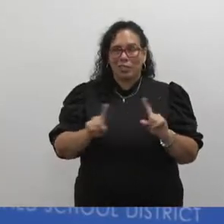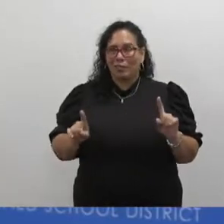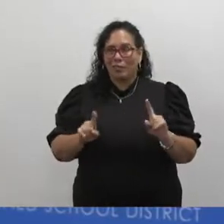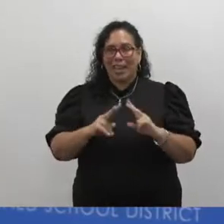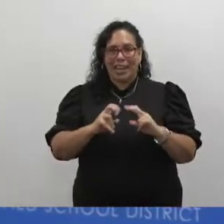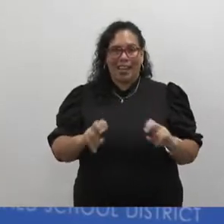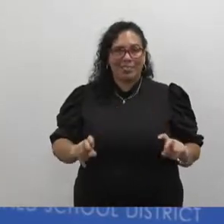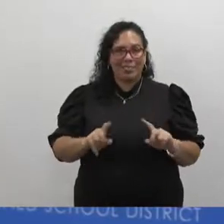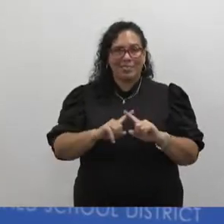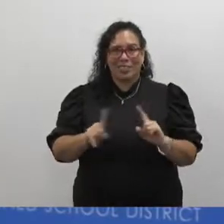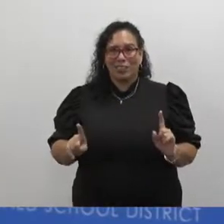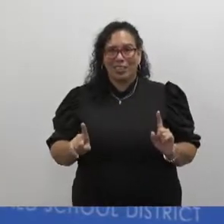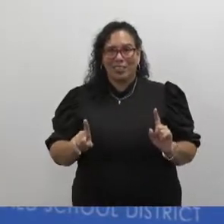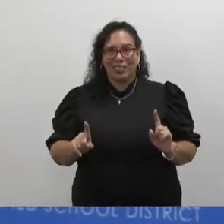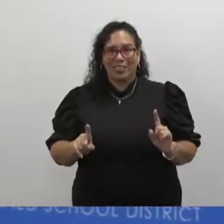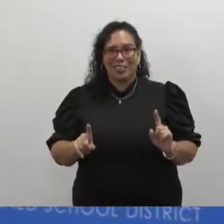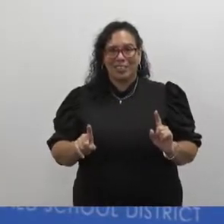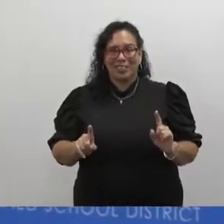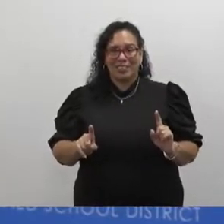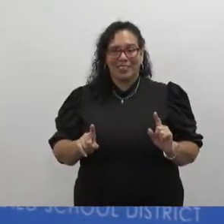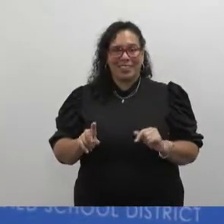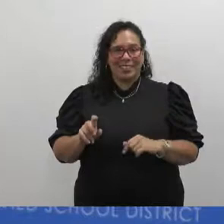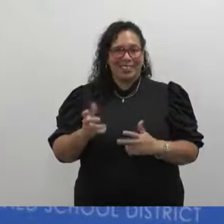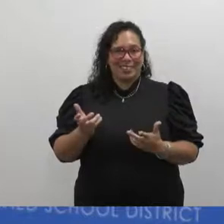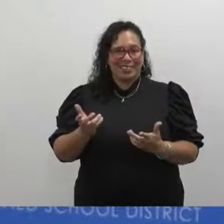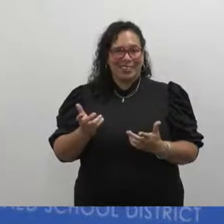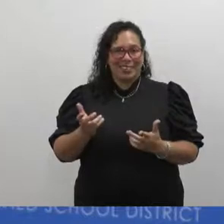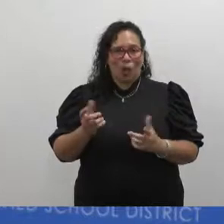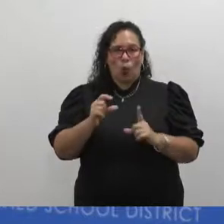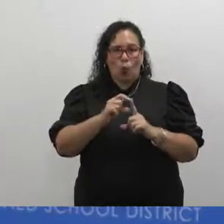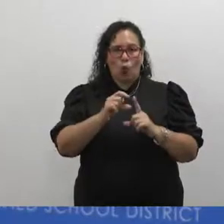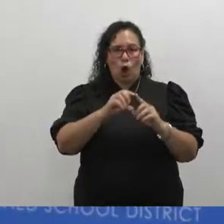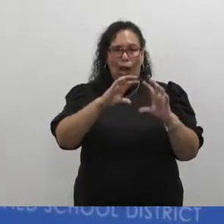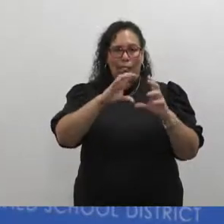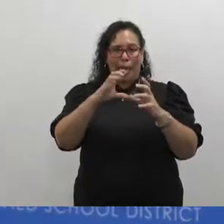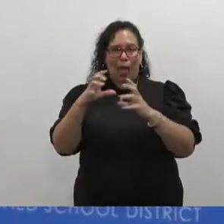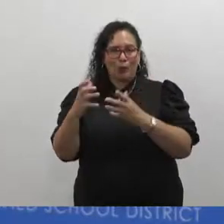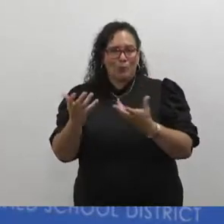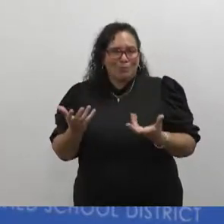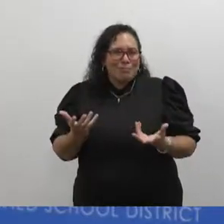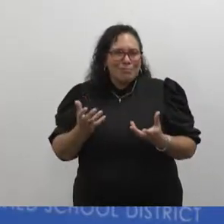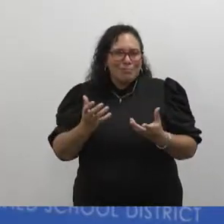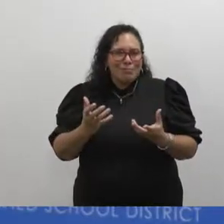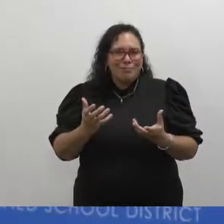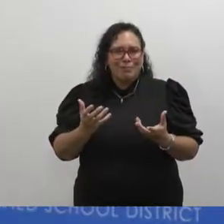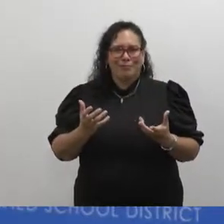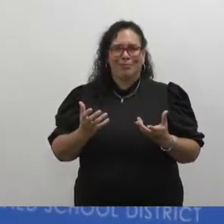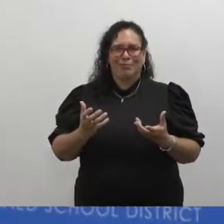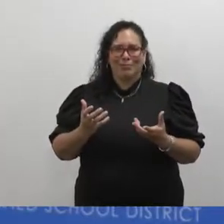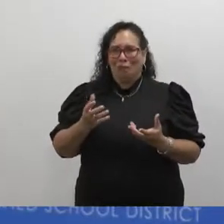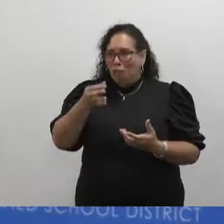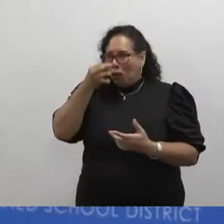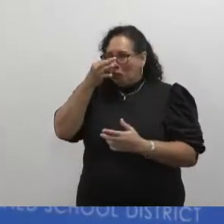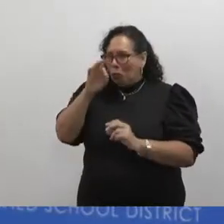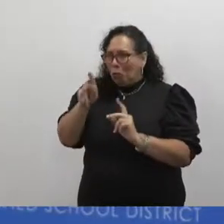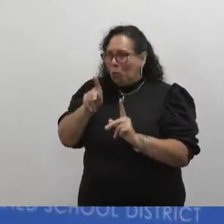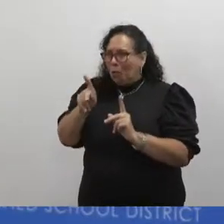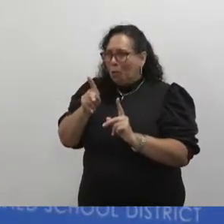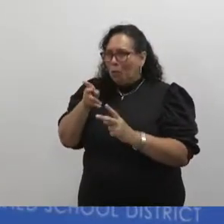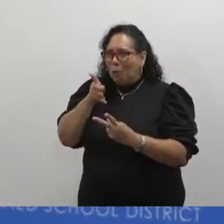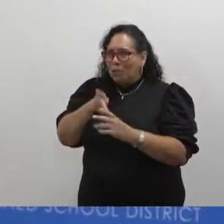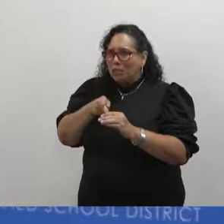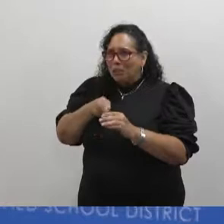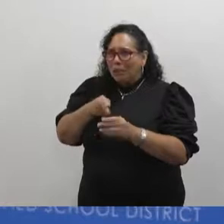pi tân nền này vừa cách mà nước mà nè miên tu nè ti hay miên